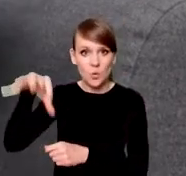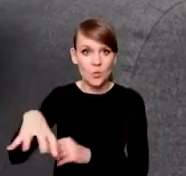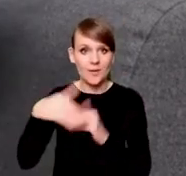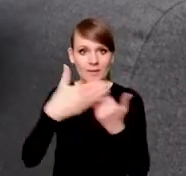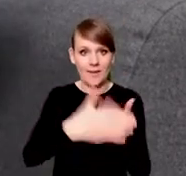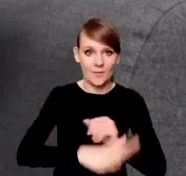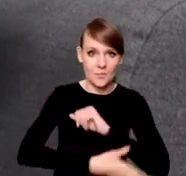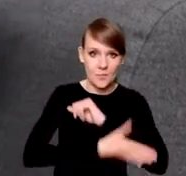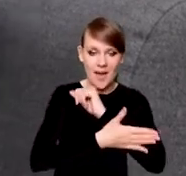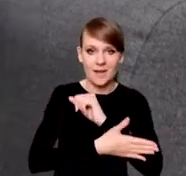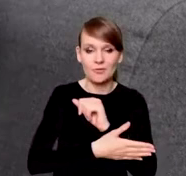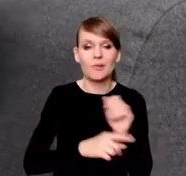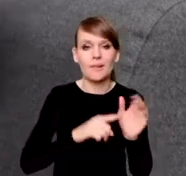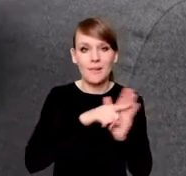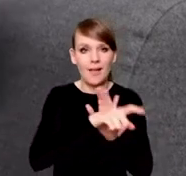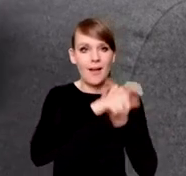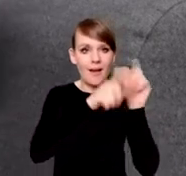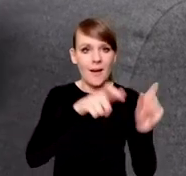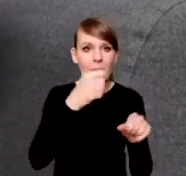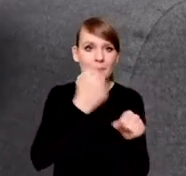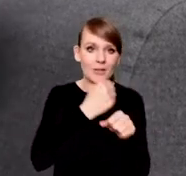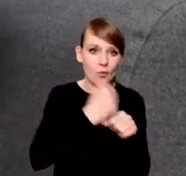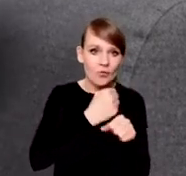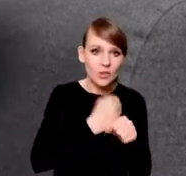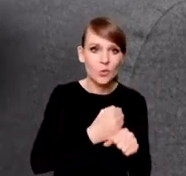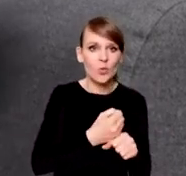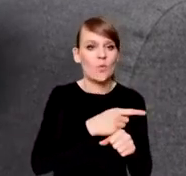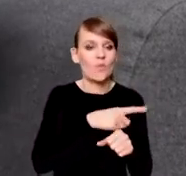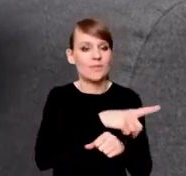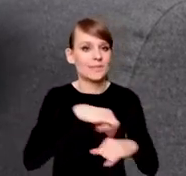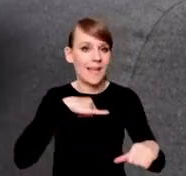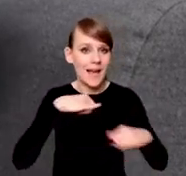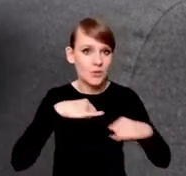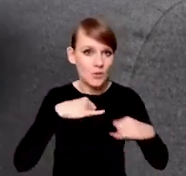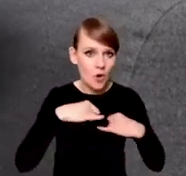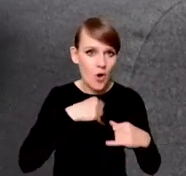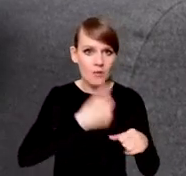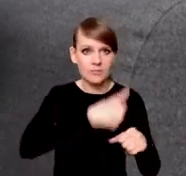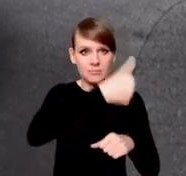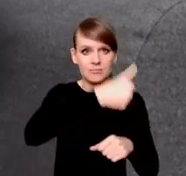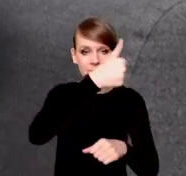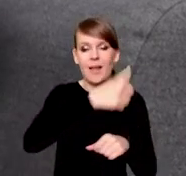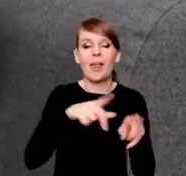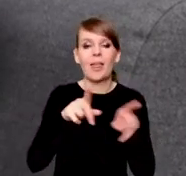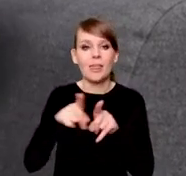pracowników akademickich, kadrę zarządzającą, jak i studentów w